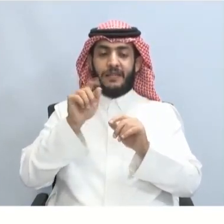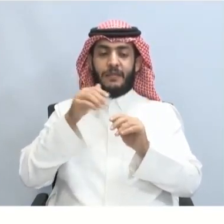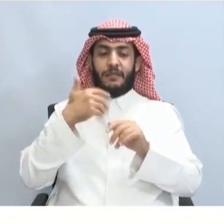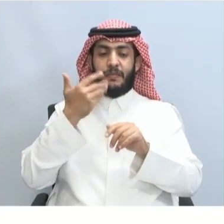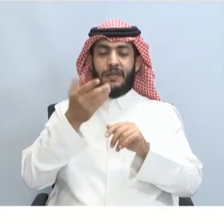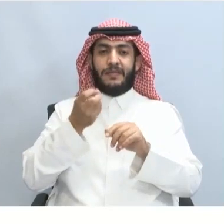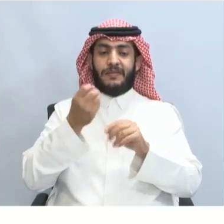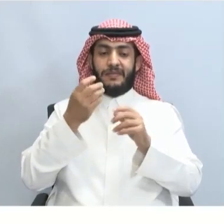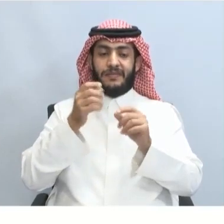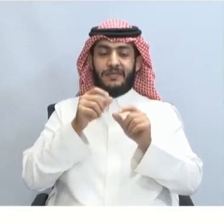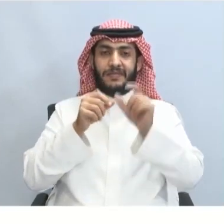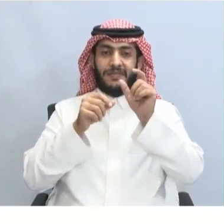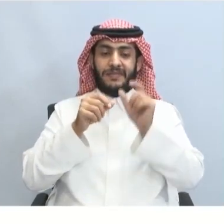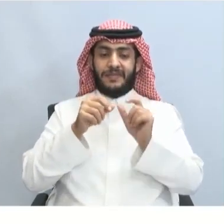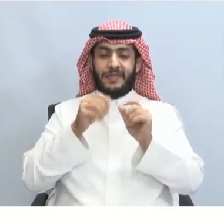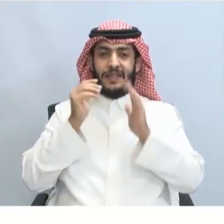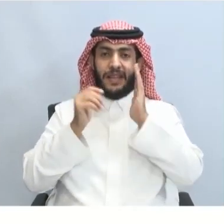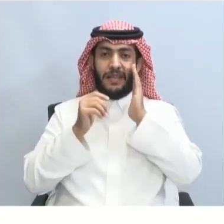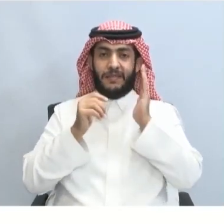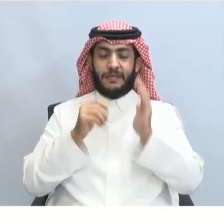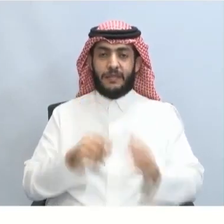يظهر في الشريط